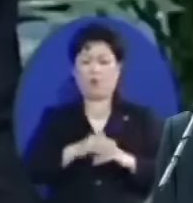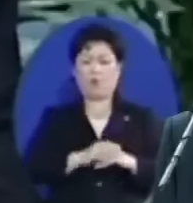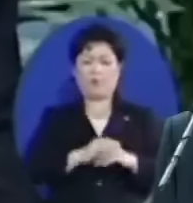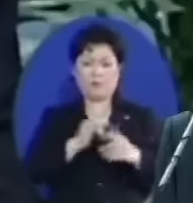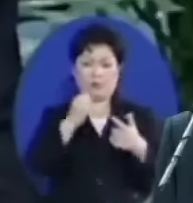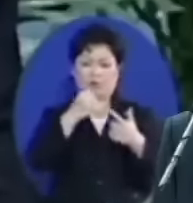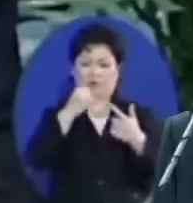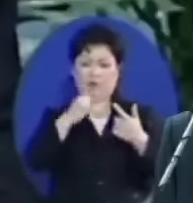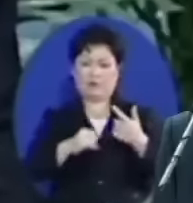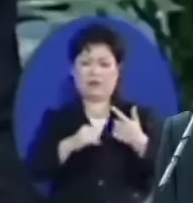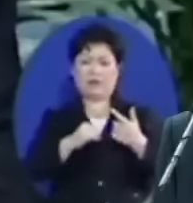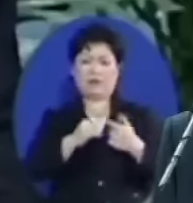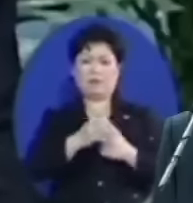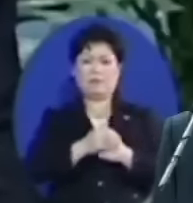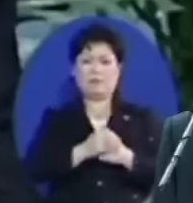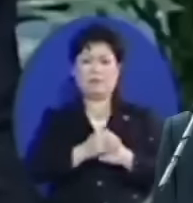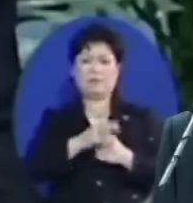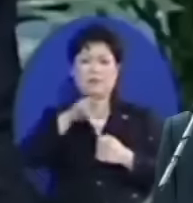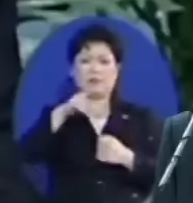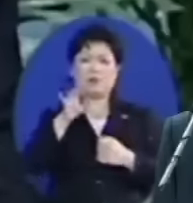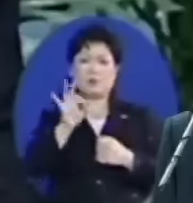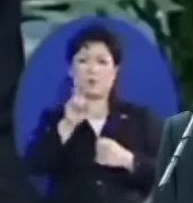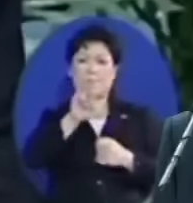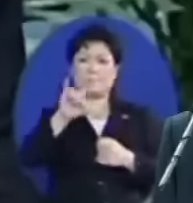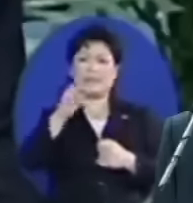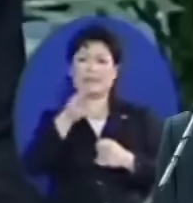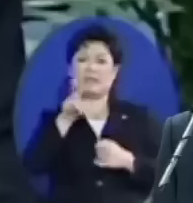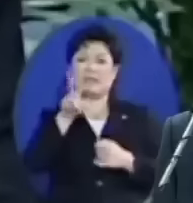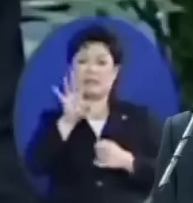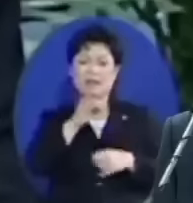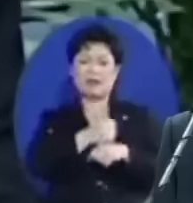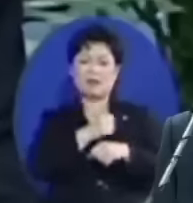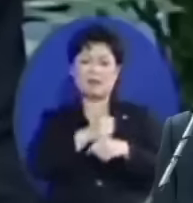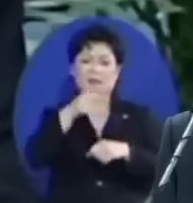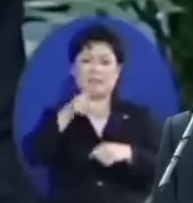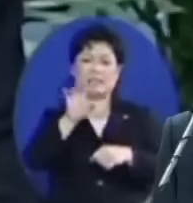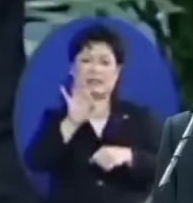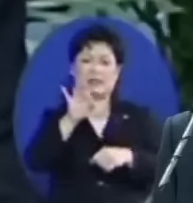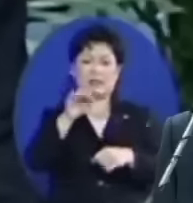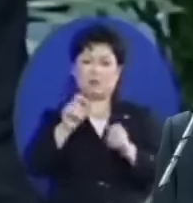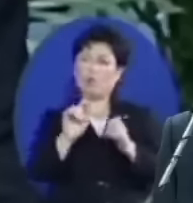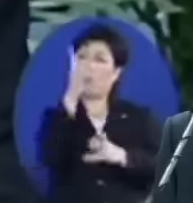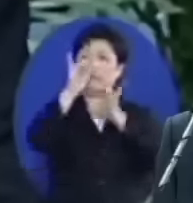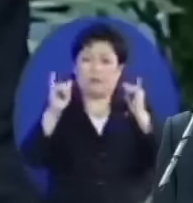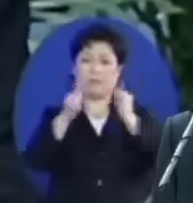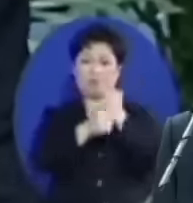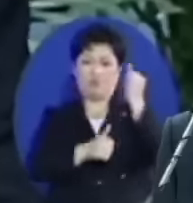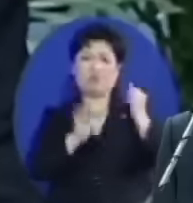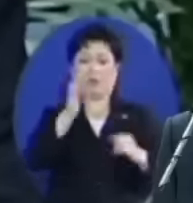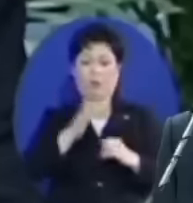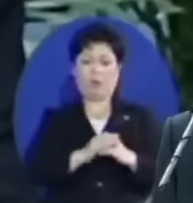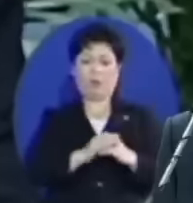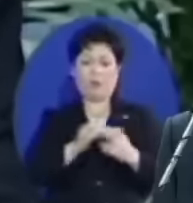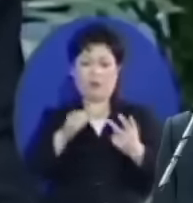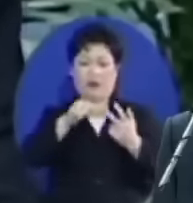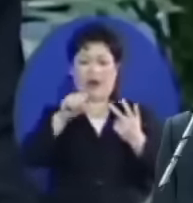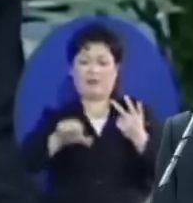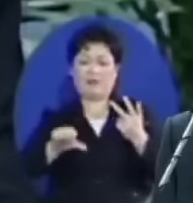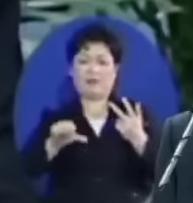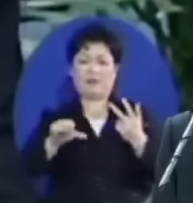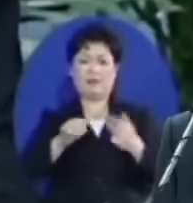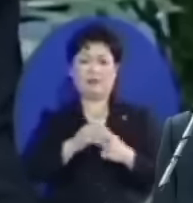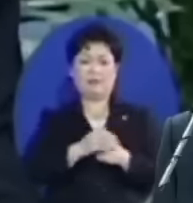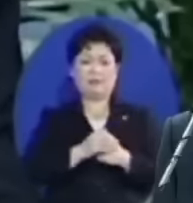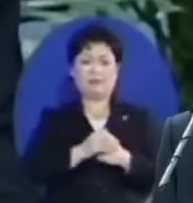그리고 작은 딸은 송미령은 장개스 총통의 부인이 되었습니다. 그리고